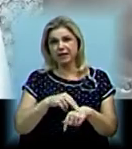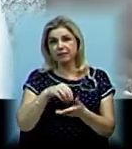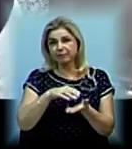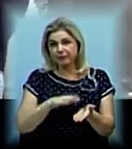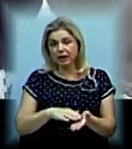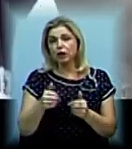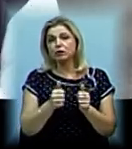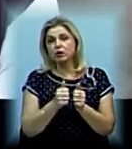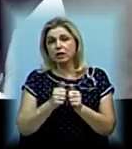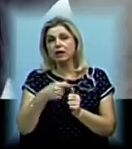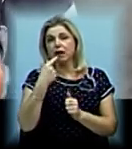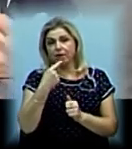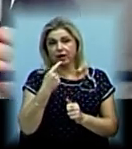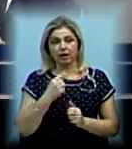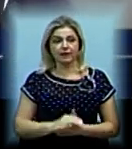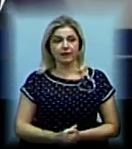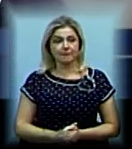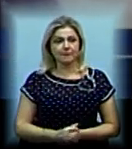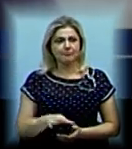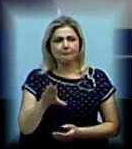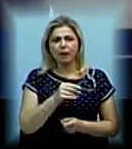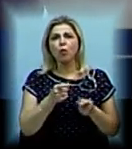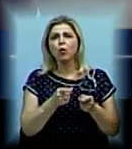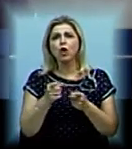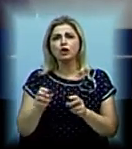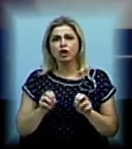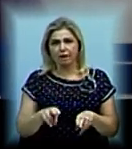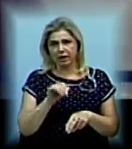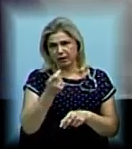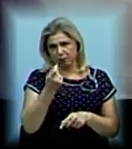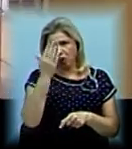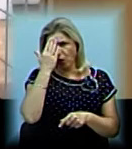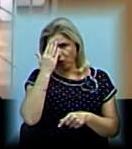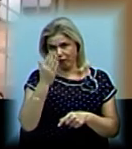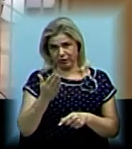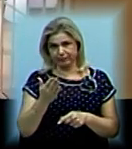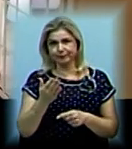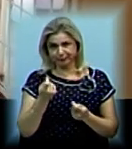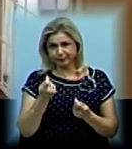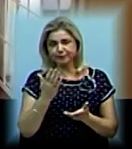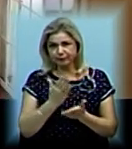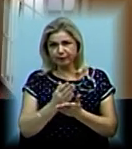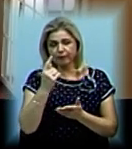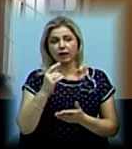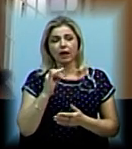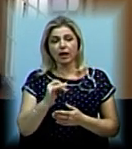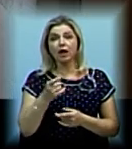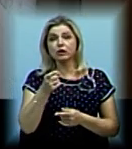Сусіди говорять про нього наступне. Всім огрожав, але він з головою не дружив. Внаслідок пострілу поранив і